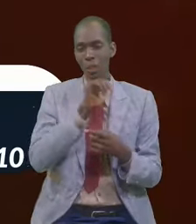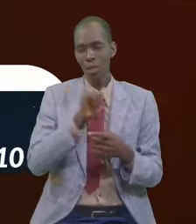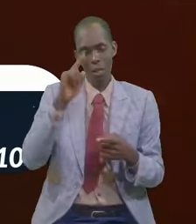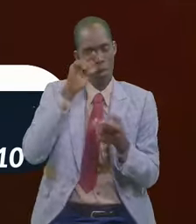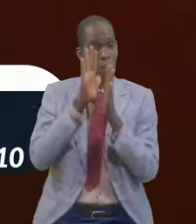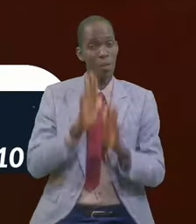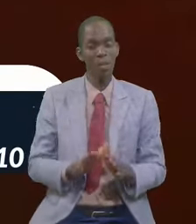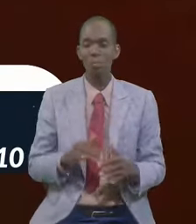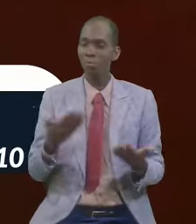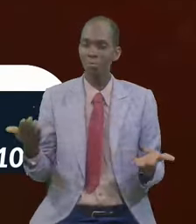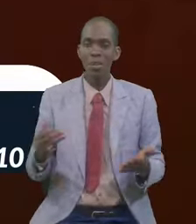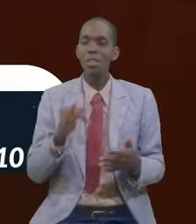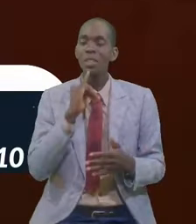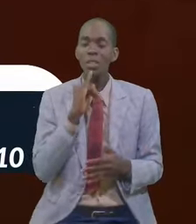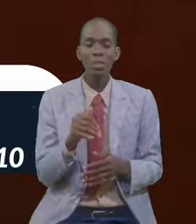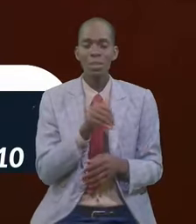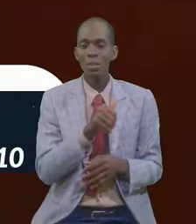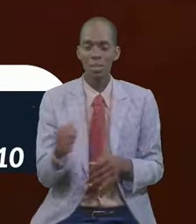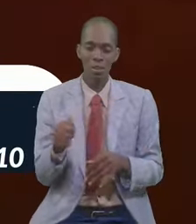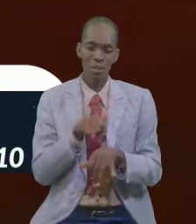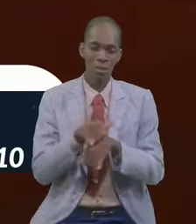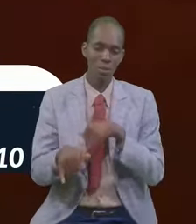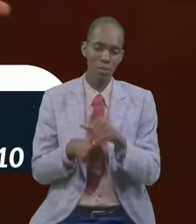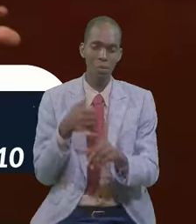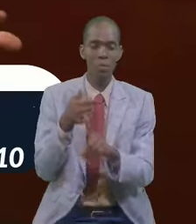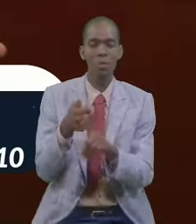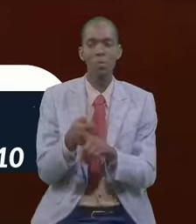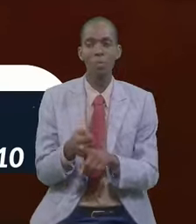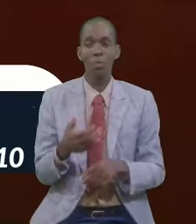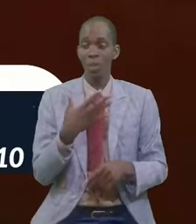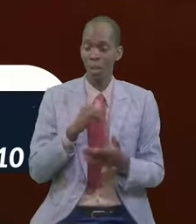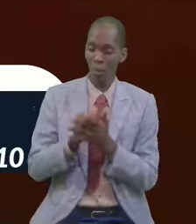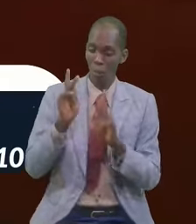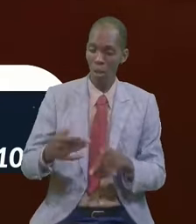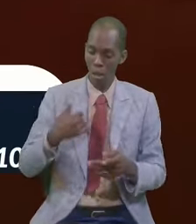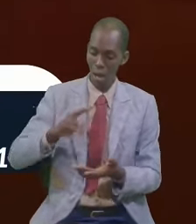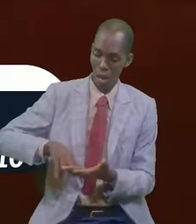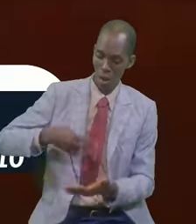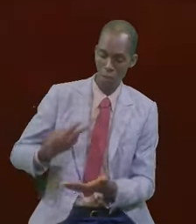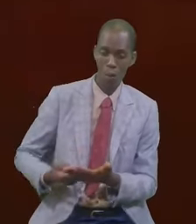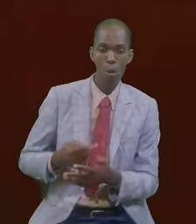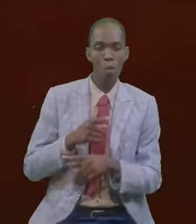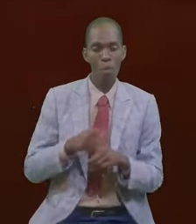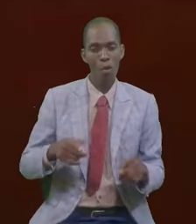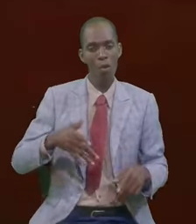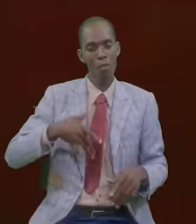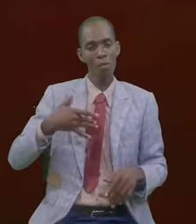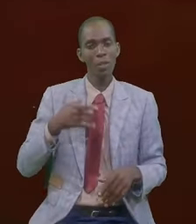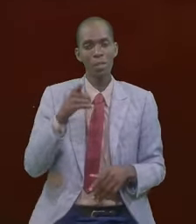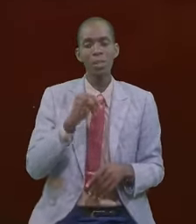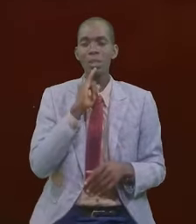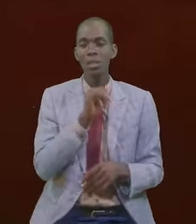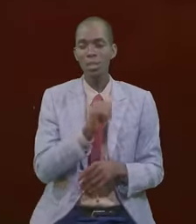Alors, c'est un pécheur. C'est quelqu'un qui chute. Et il se prend pour